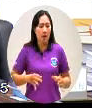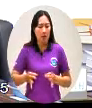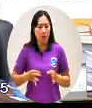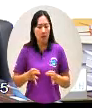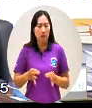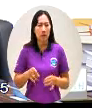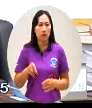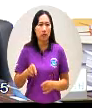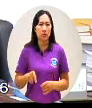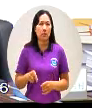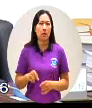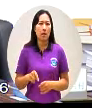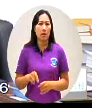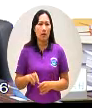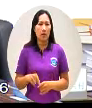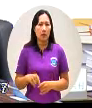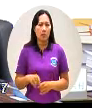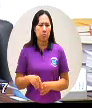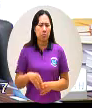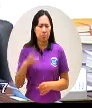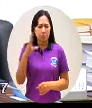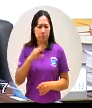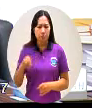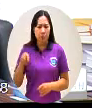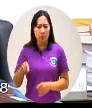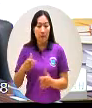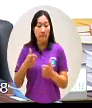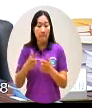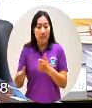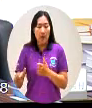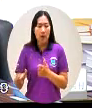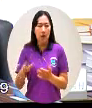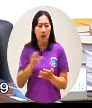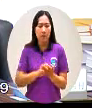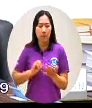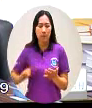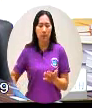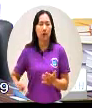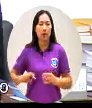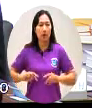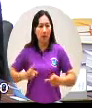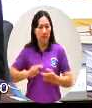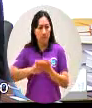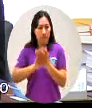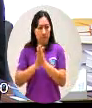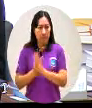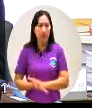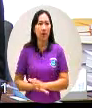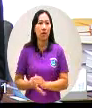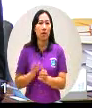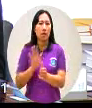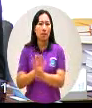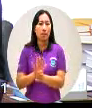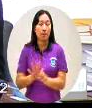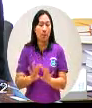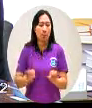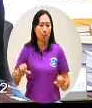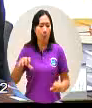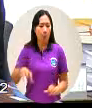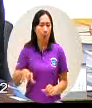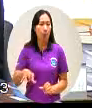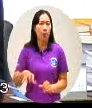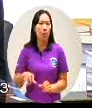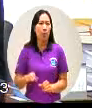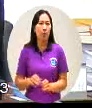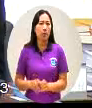个地脉来甲提调来甲改变我想这对地方来讲是一个足大的突破